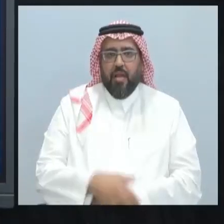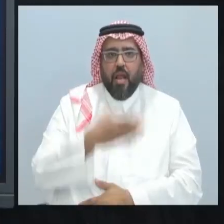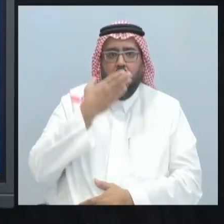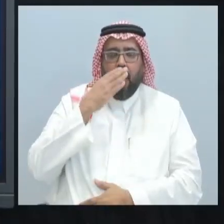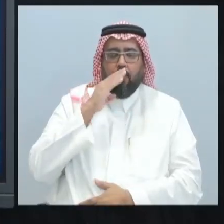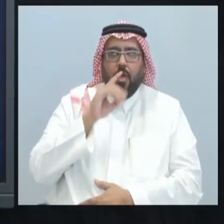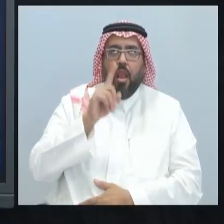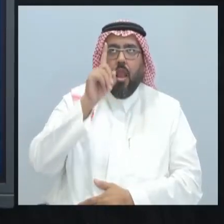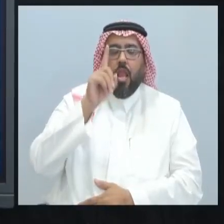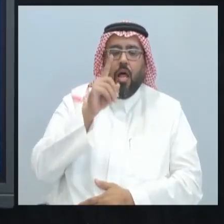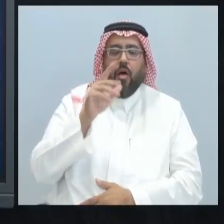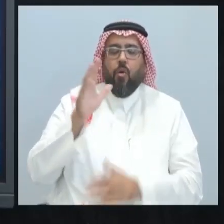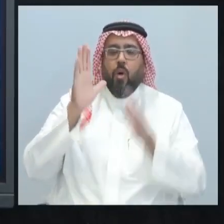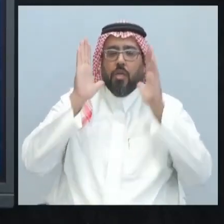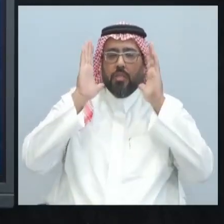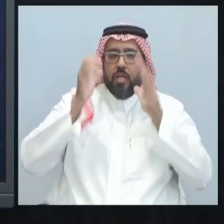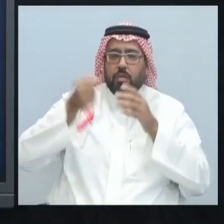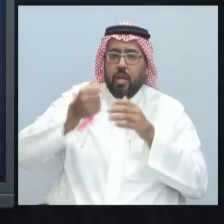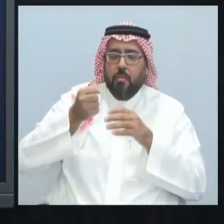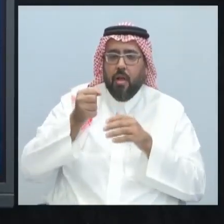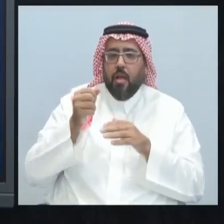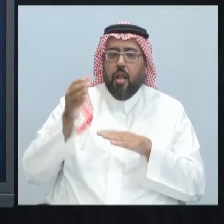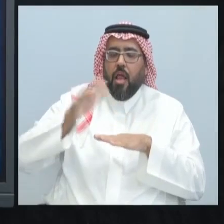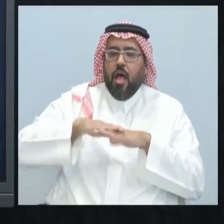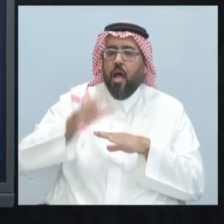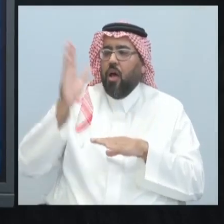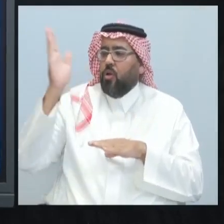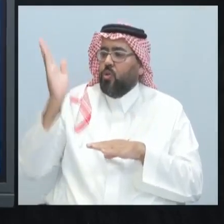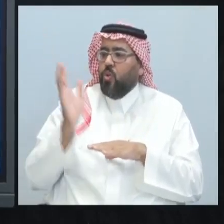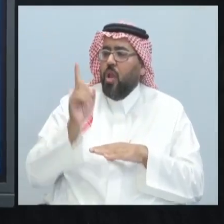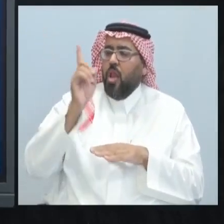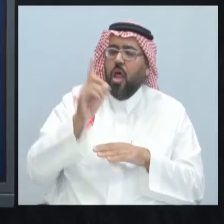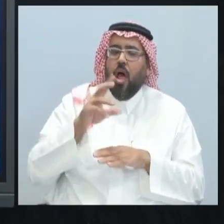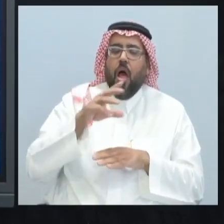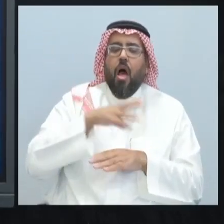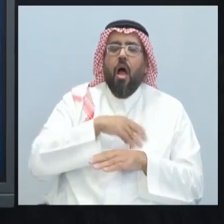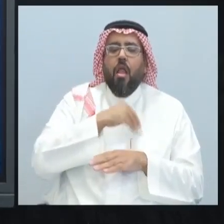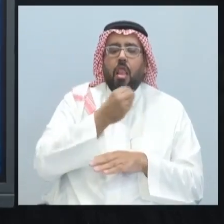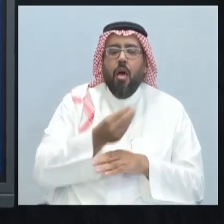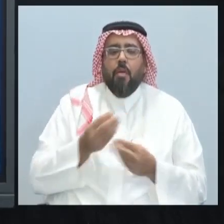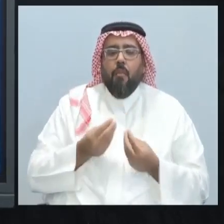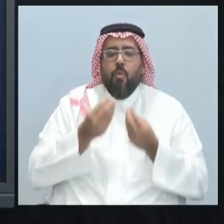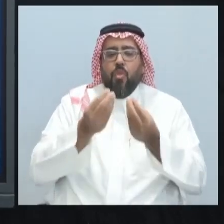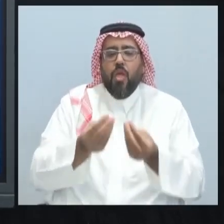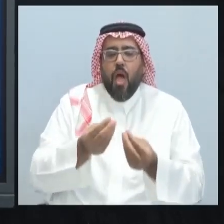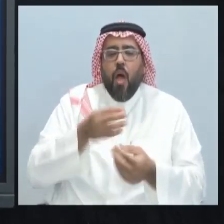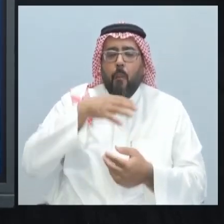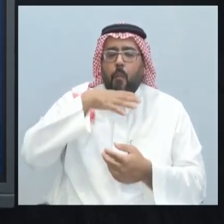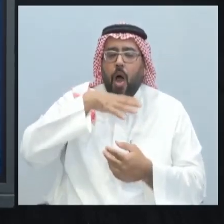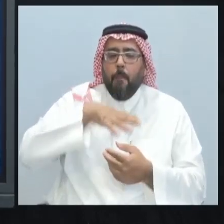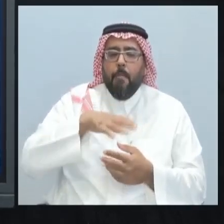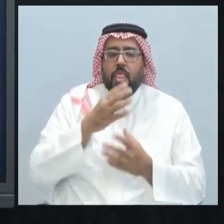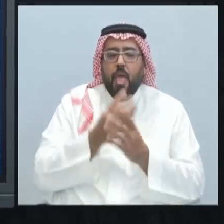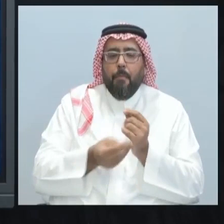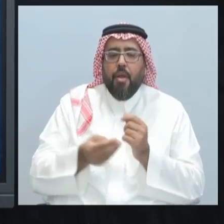الحمد لله والصلاه والسلام على رسول الله الرحمه المهداه محمد بن عبد الله عليه وعلى